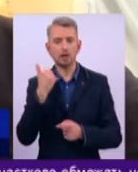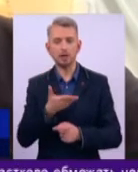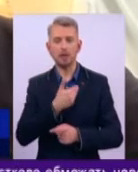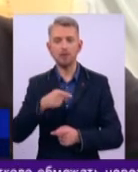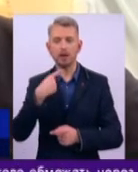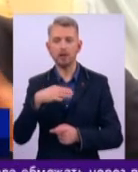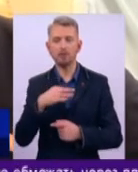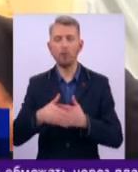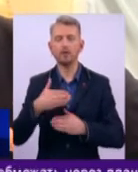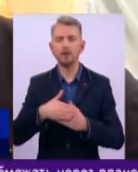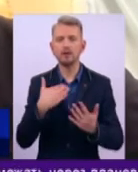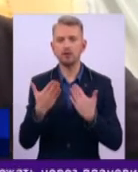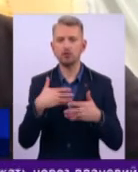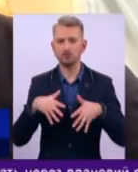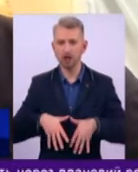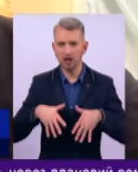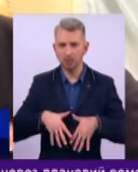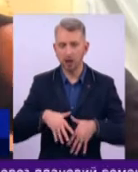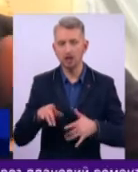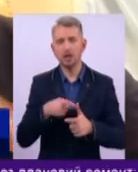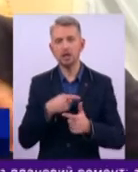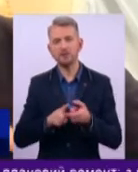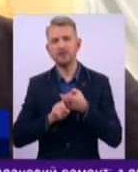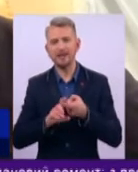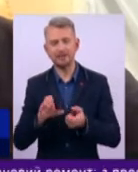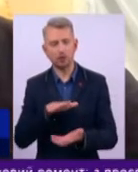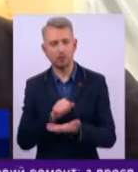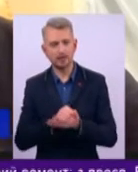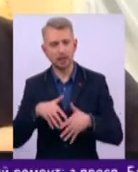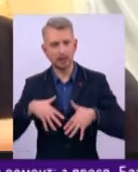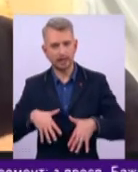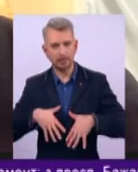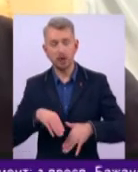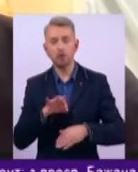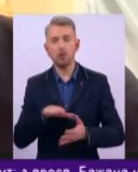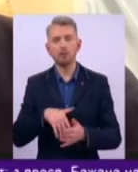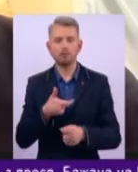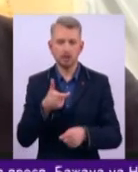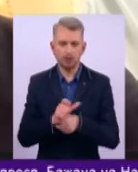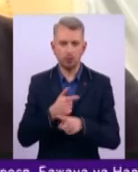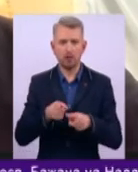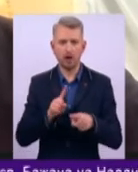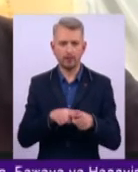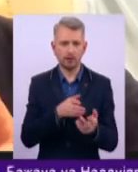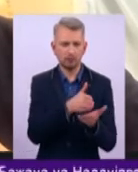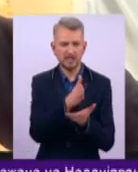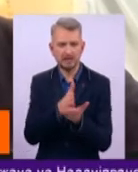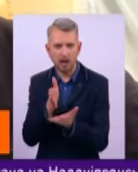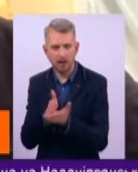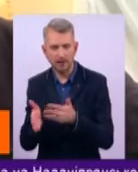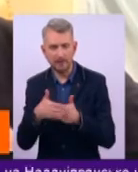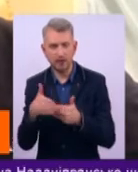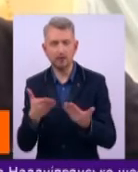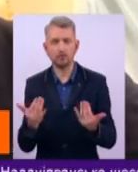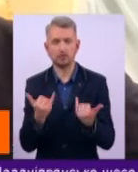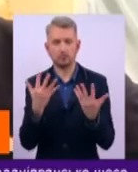о санкциях в отношении Крыма или в связи с оккупацией Крыма, то в основном это секторальные санкции, которые по сегодняшний